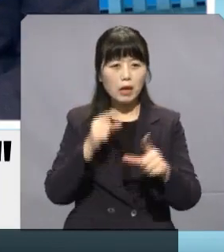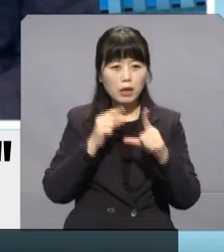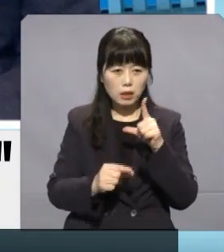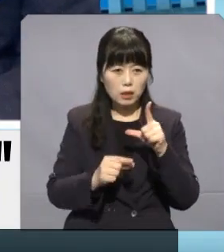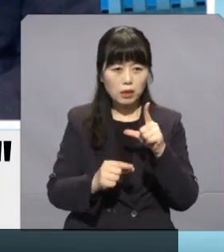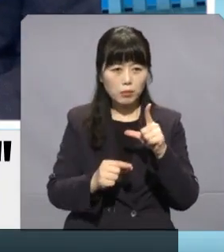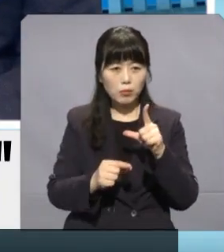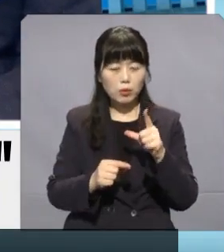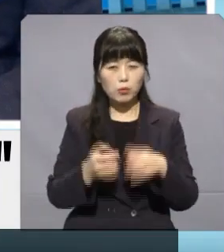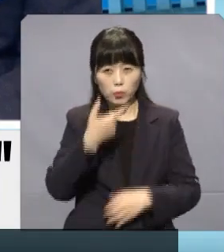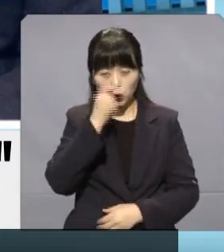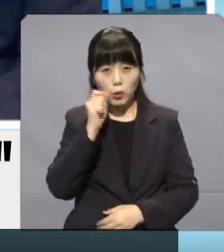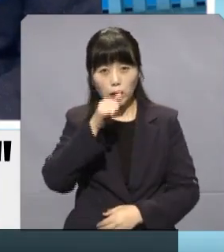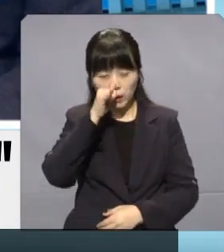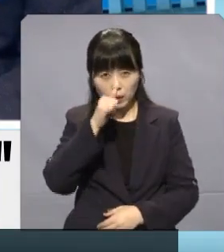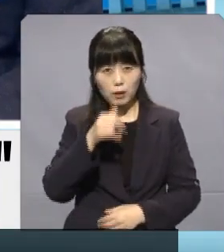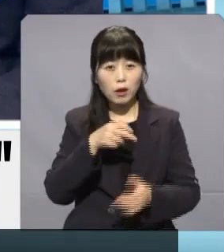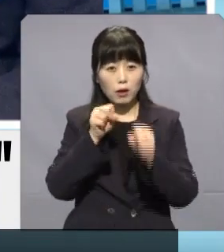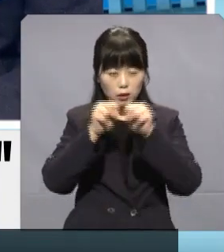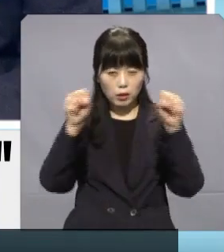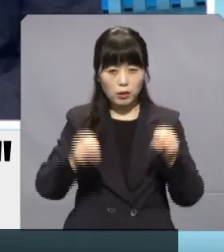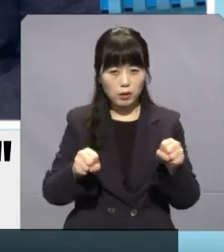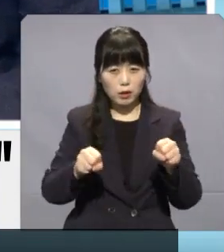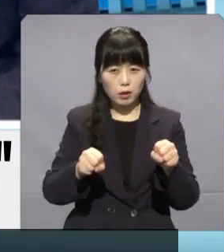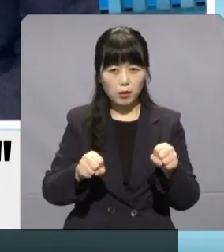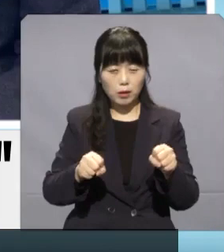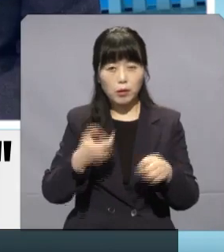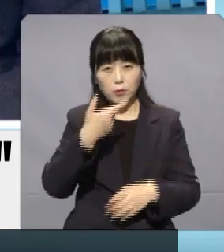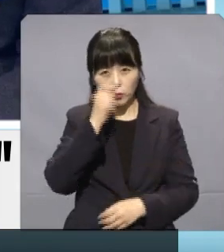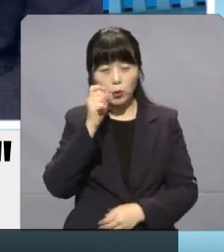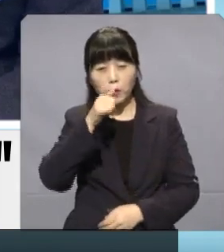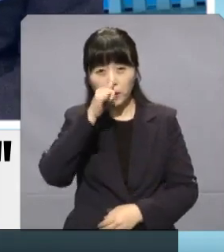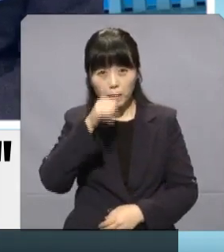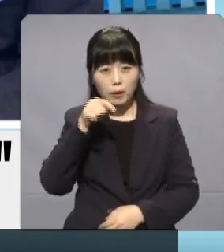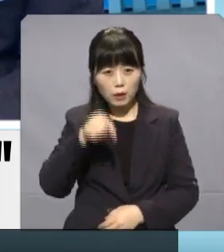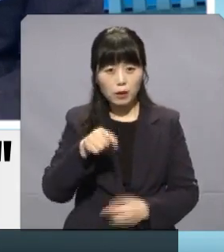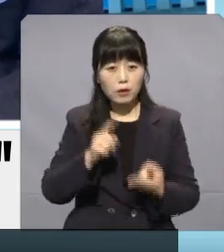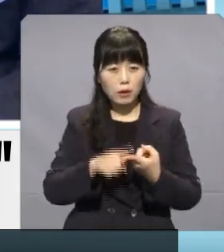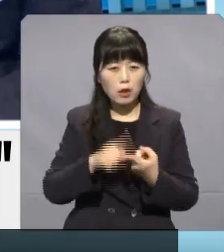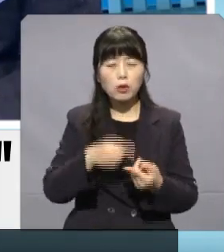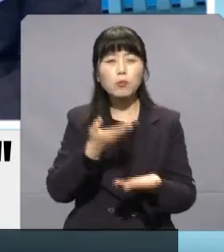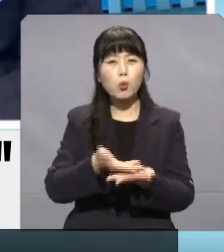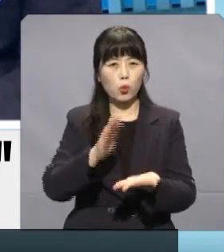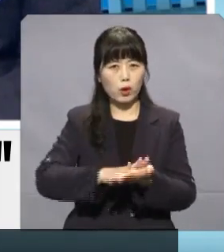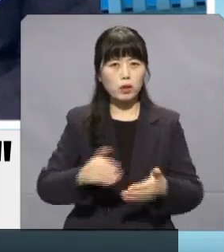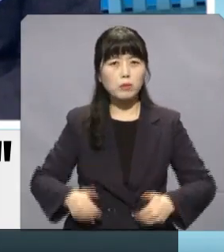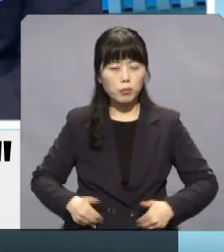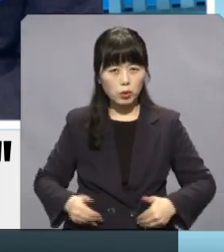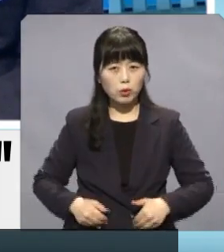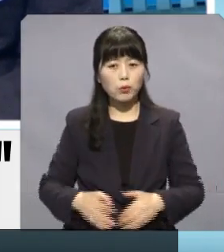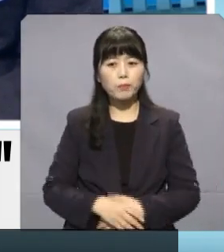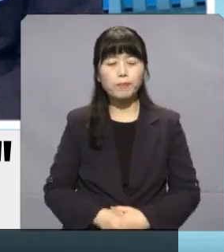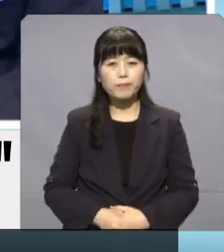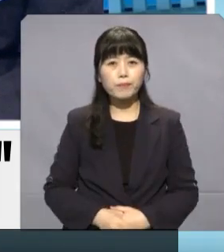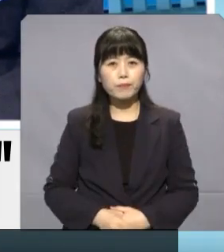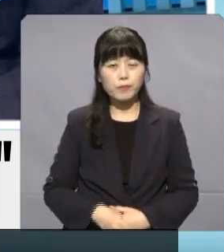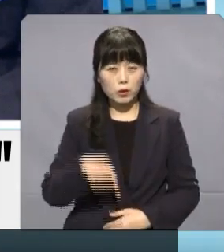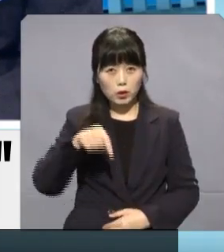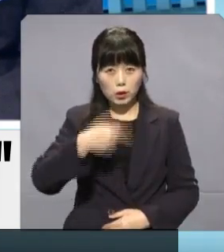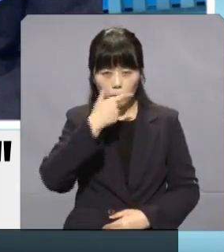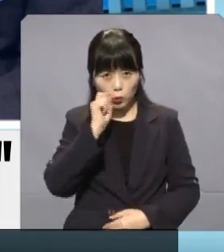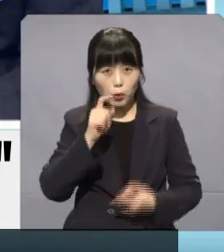부족한 점이 있죠 시스템에 누수가 분명히 있습니다 그런 뉴스는 보완을 해야 된다고 봐요 그런데이